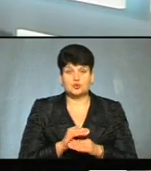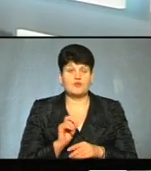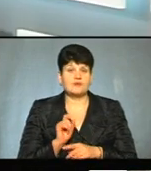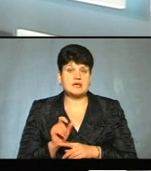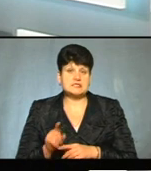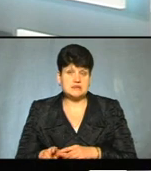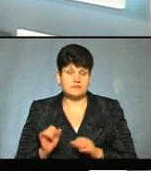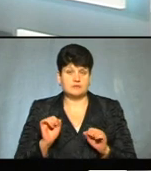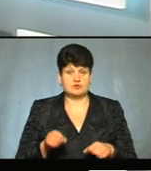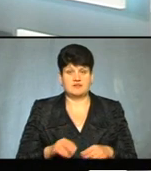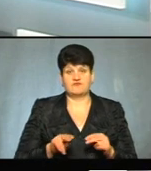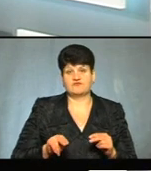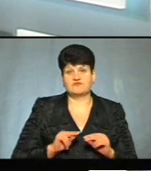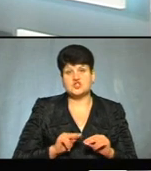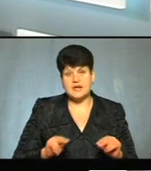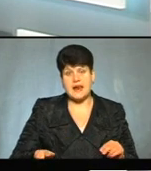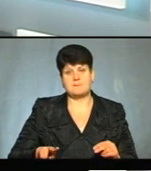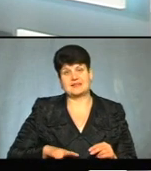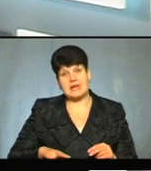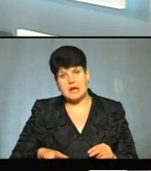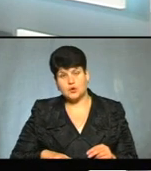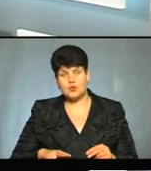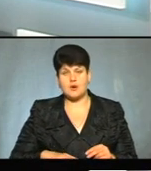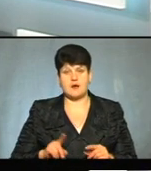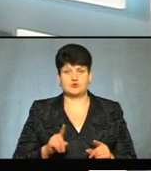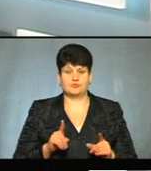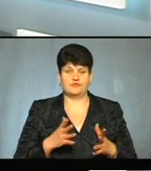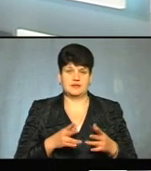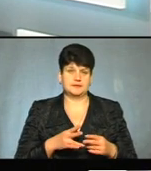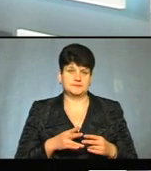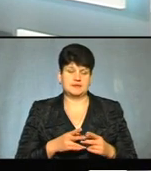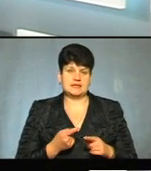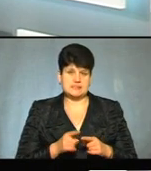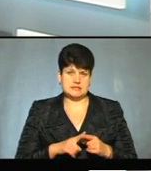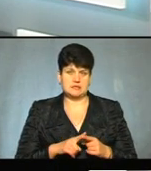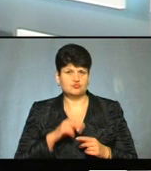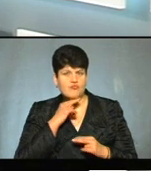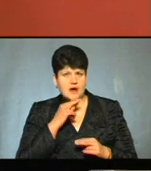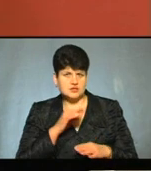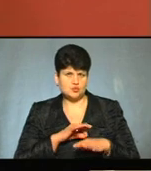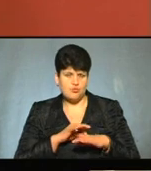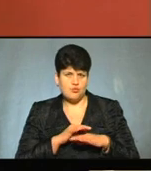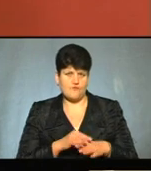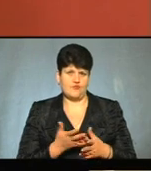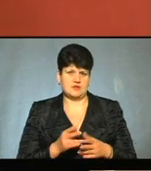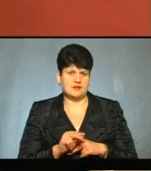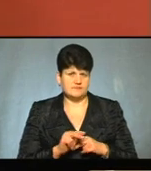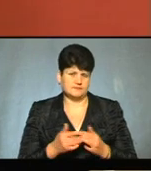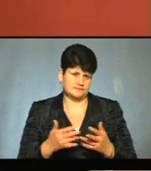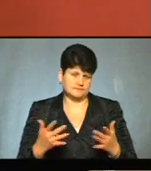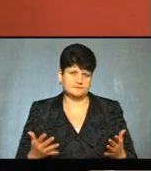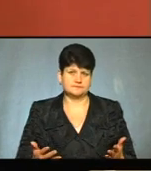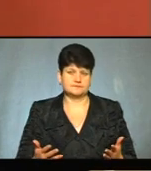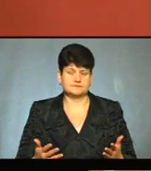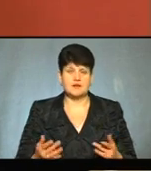додаткові вказівки, можливо, вчителям-директорам, аби вони систематичніше це проводили, частіше, уваженіше, я не знаю, які ще можуть